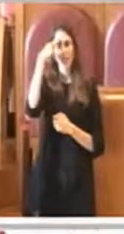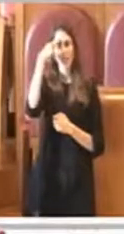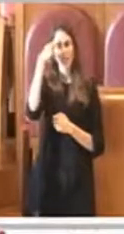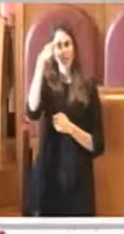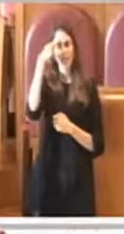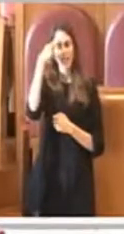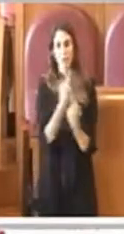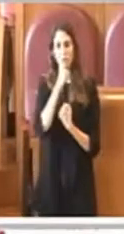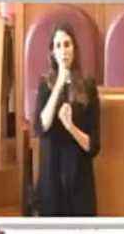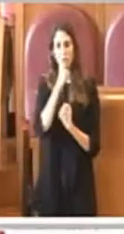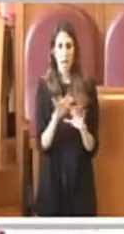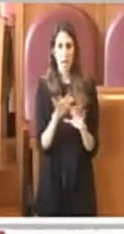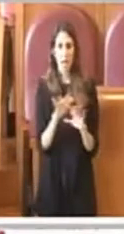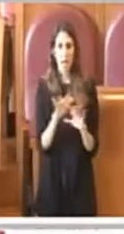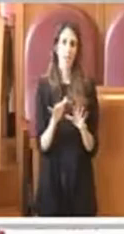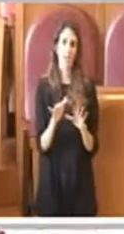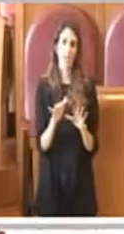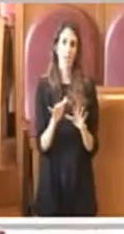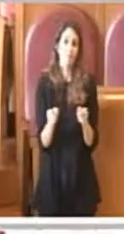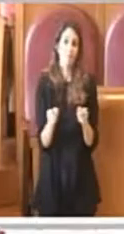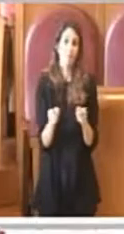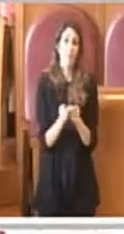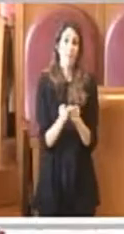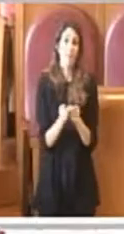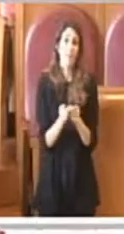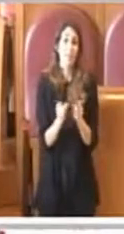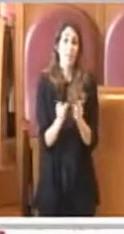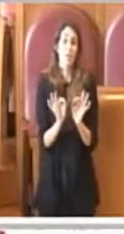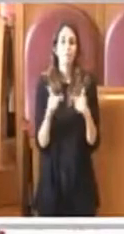evento che sostanzialmente ha dato vita